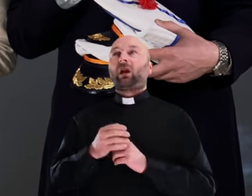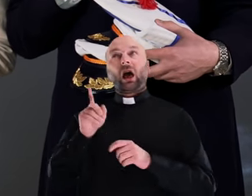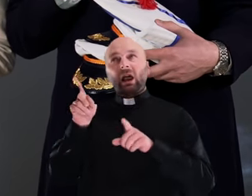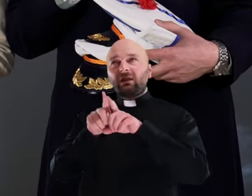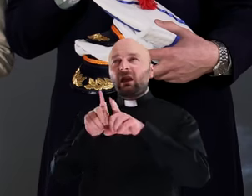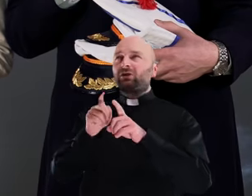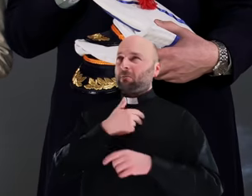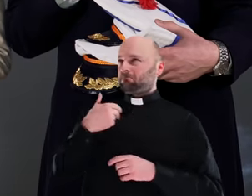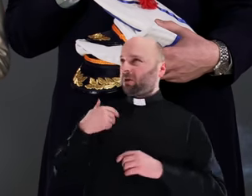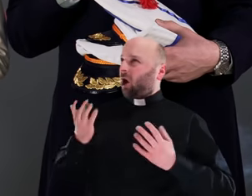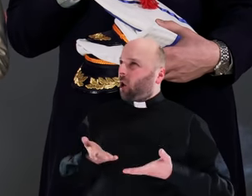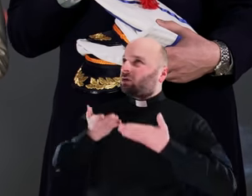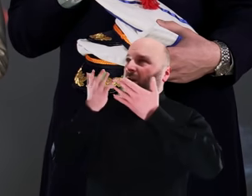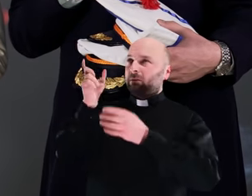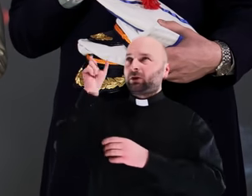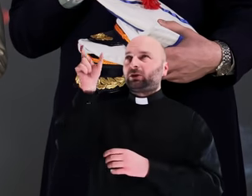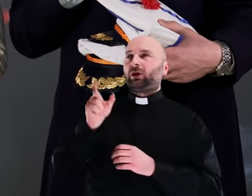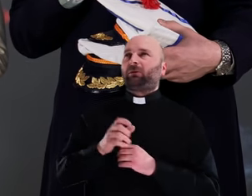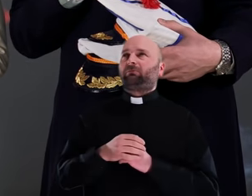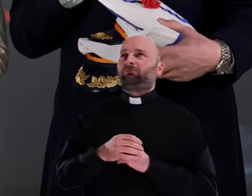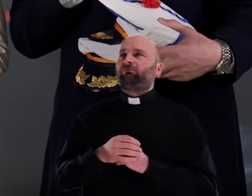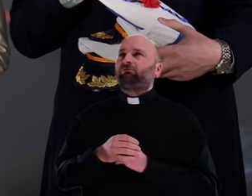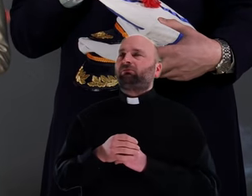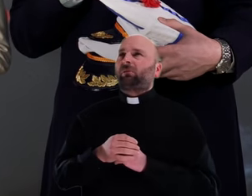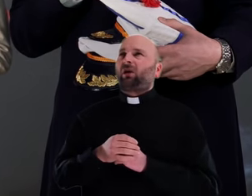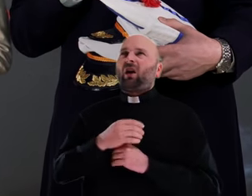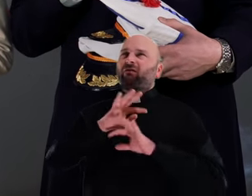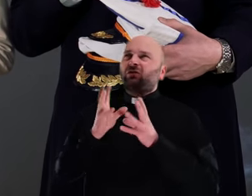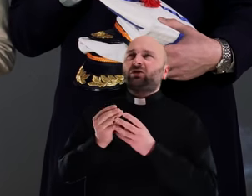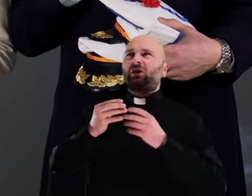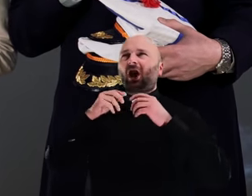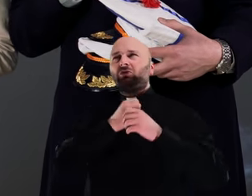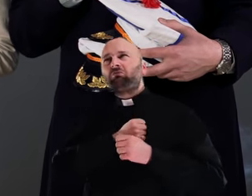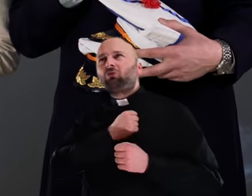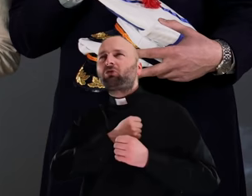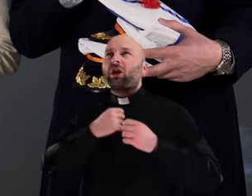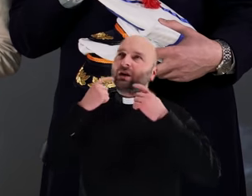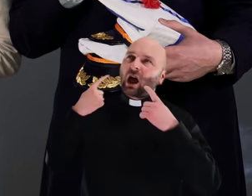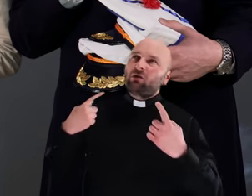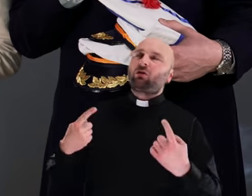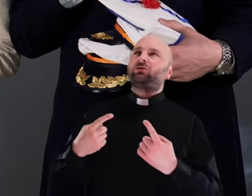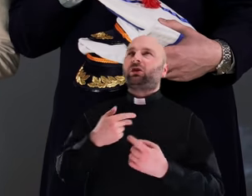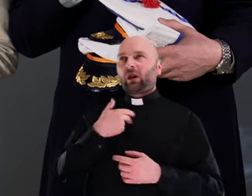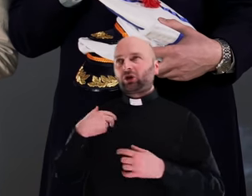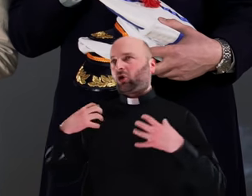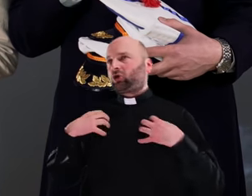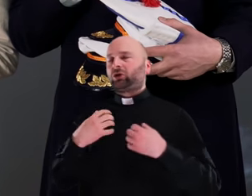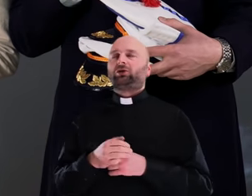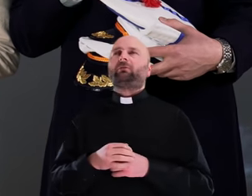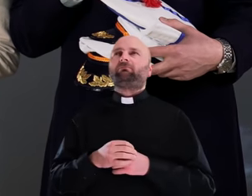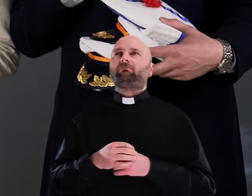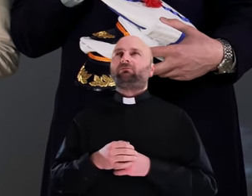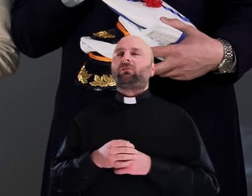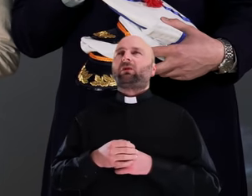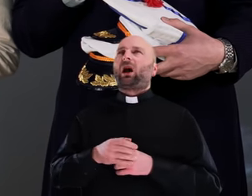samych. Wszystkie radości i smutki naszego życia. Każdy rejs, którym